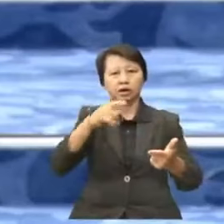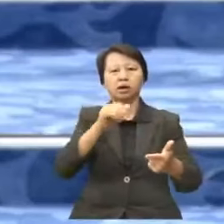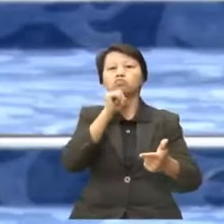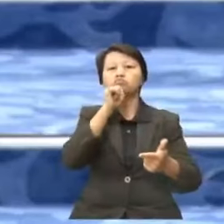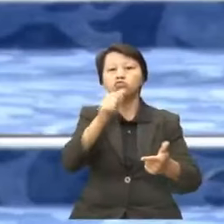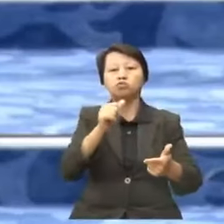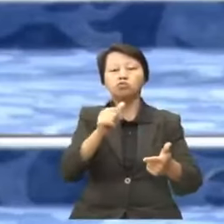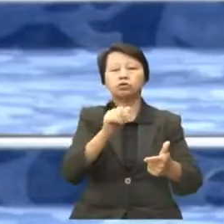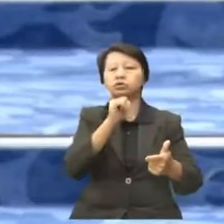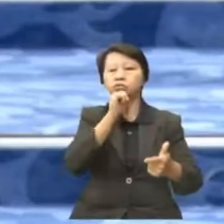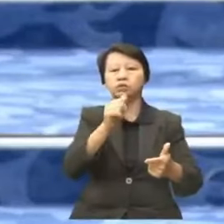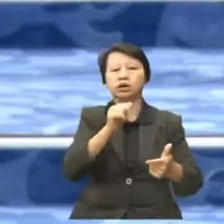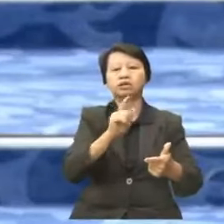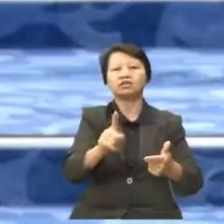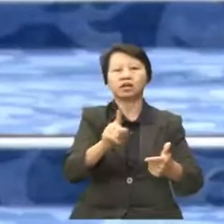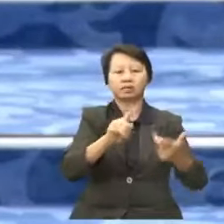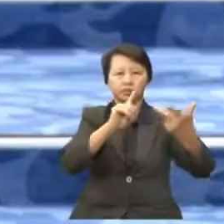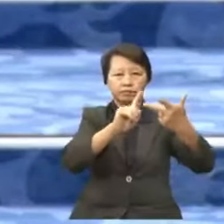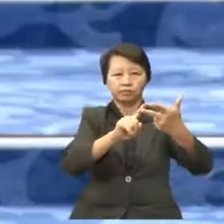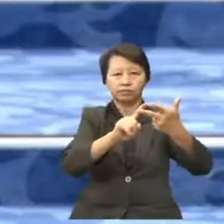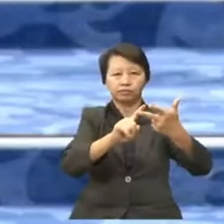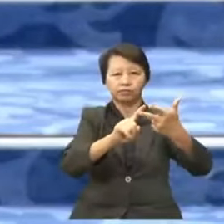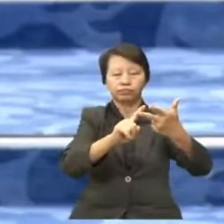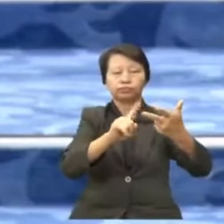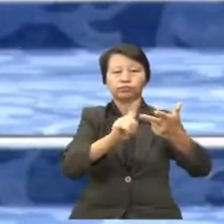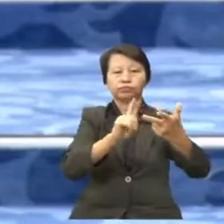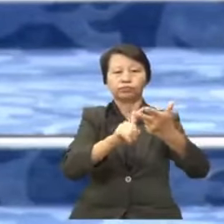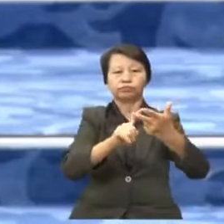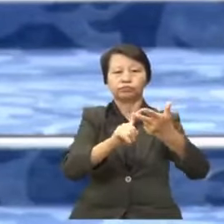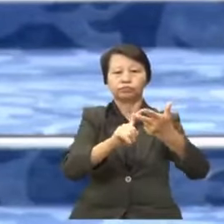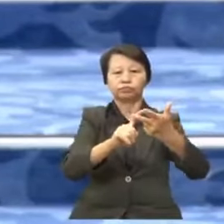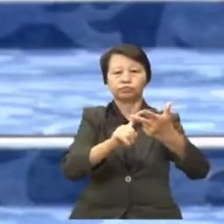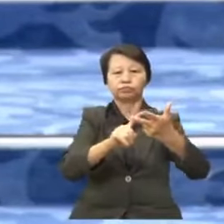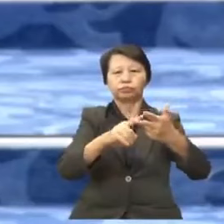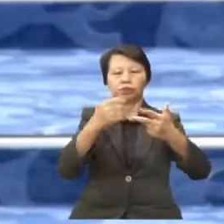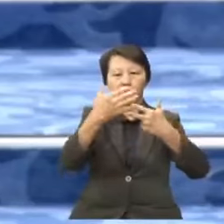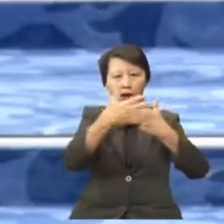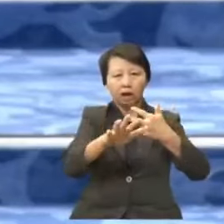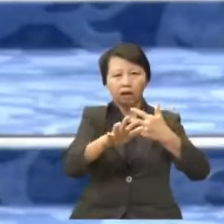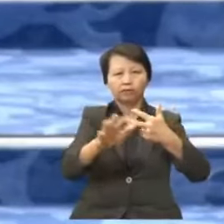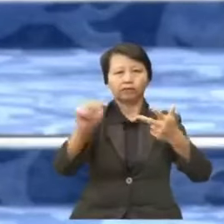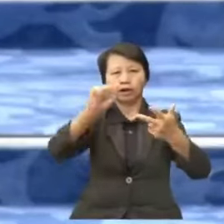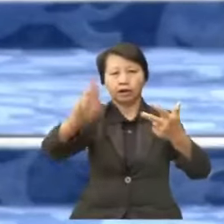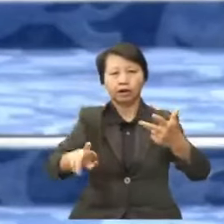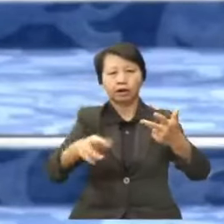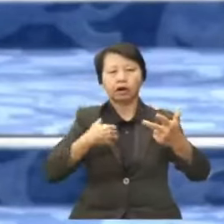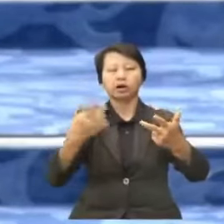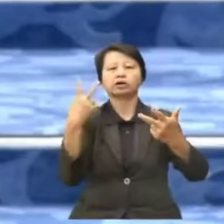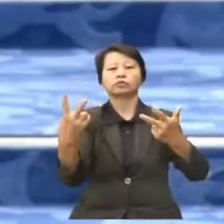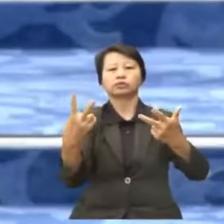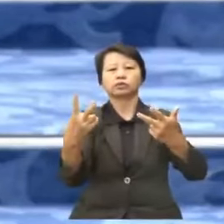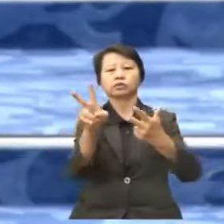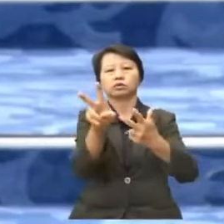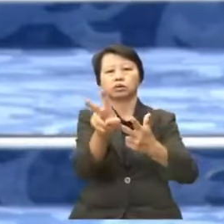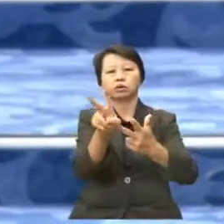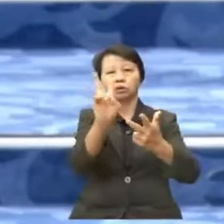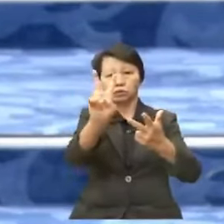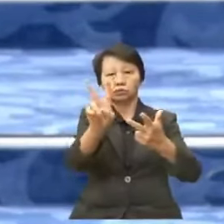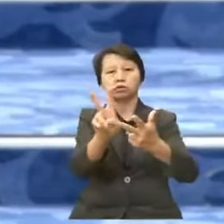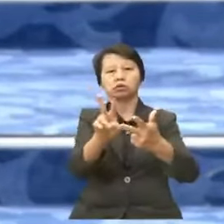nonmuslim kategori ketiga adalah The agressor Here after akhirat nanti ada dua a kategori